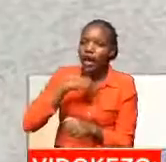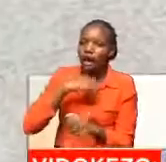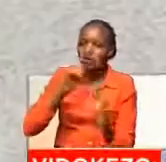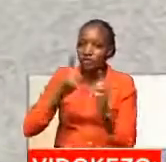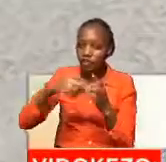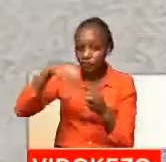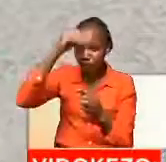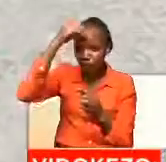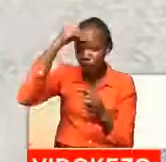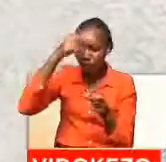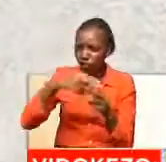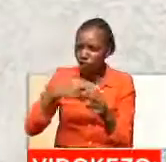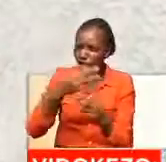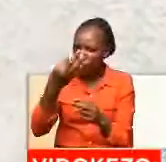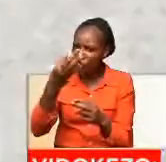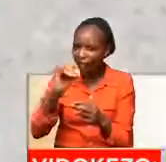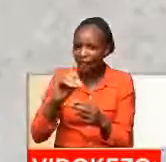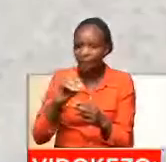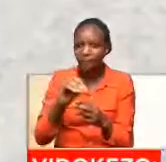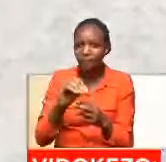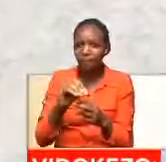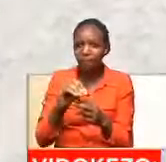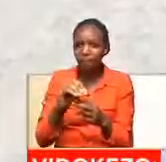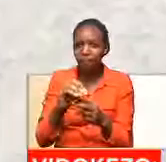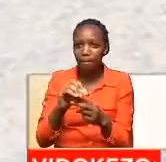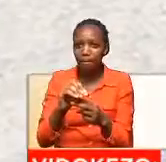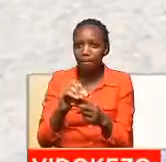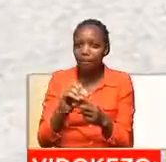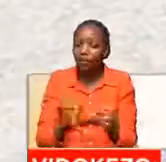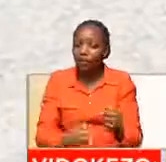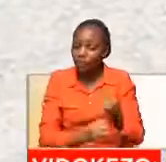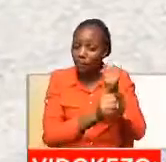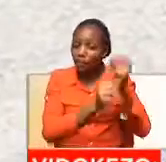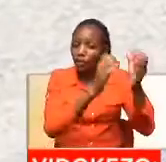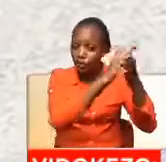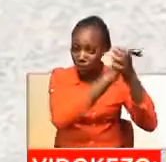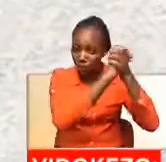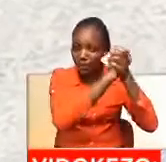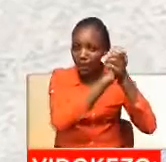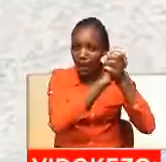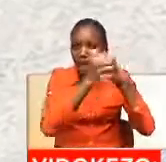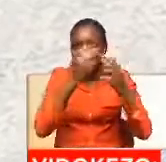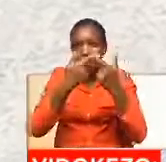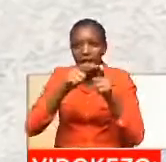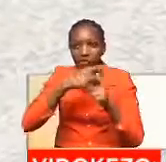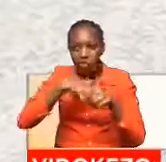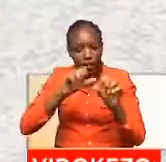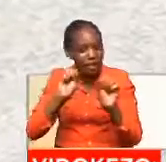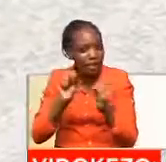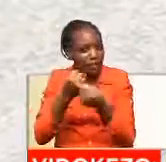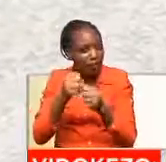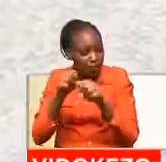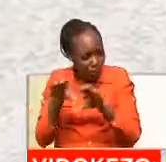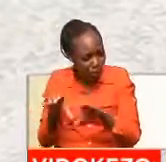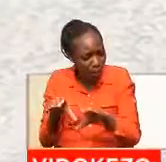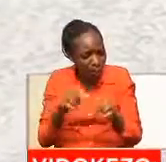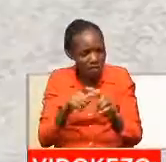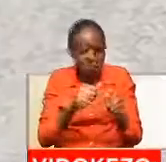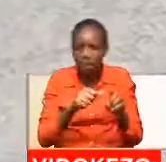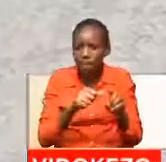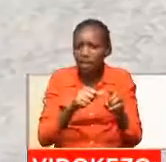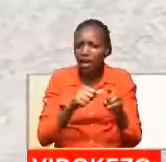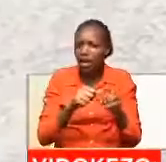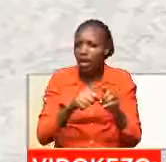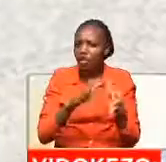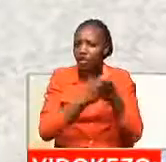karibu 30 ya kufanya chama cha Jubilee imara, lakini hatuwezi tukahama Jubilee sababu Jubilee ni